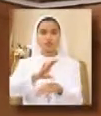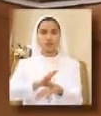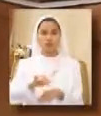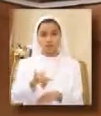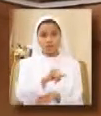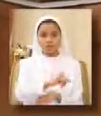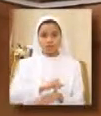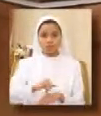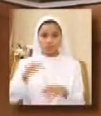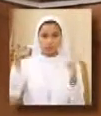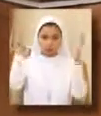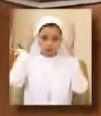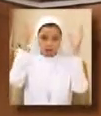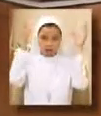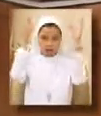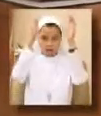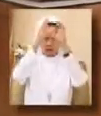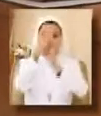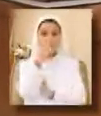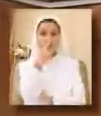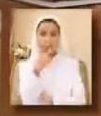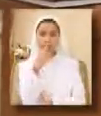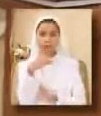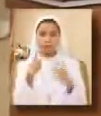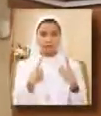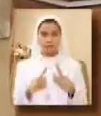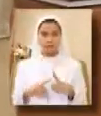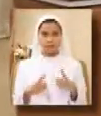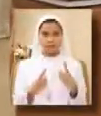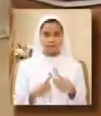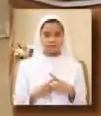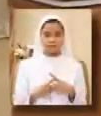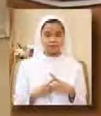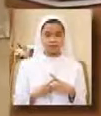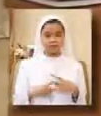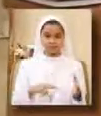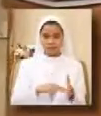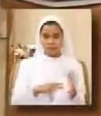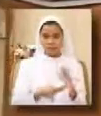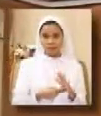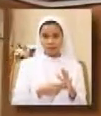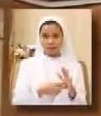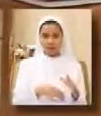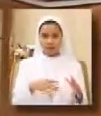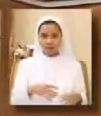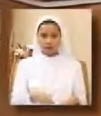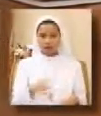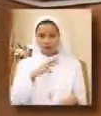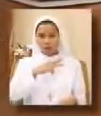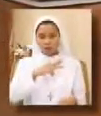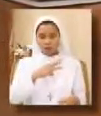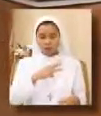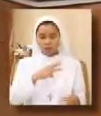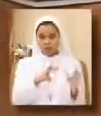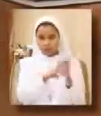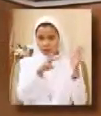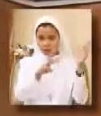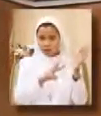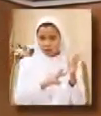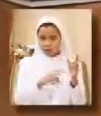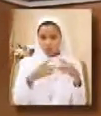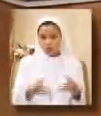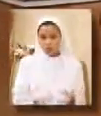pula ay andahan nilang ibuhos ang kanilang dugo. Eh, usually, Bishop, anong kulay yung palyo na ibibigay? Puti, it's white.